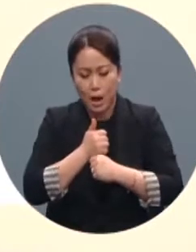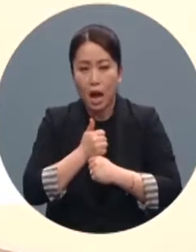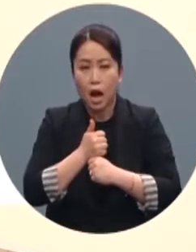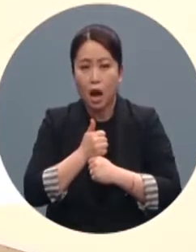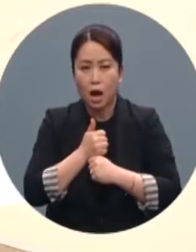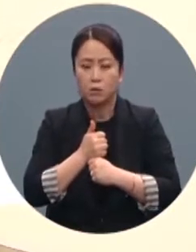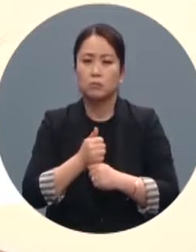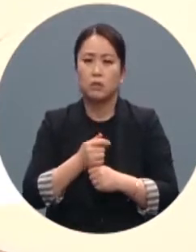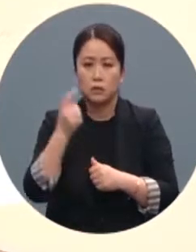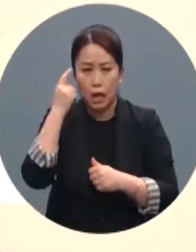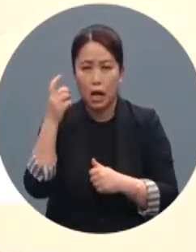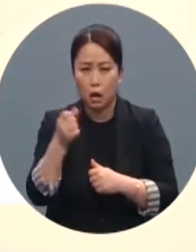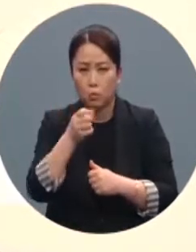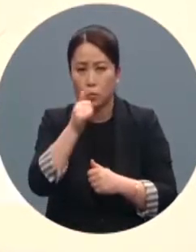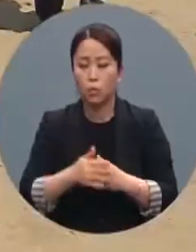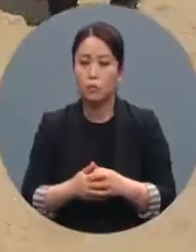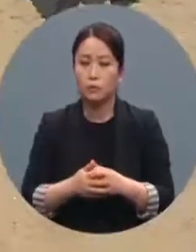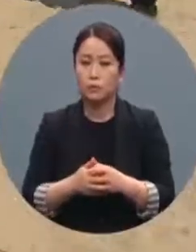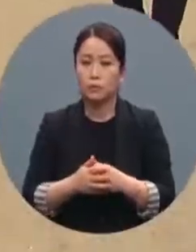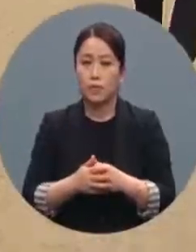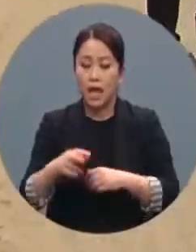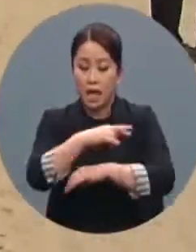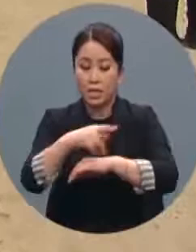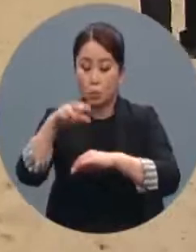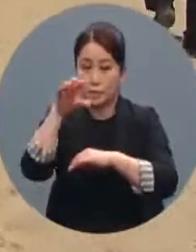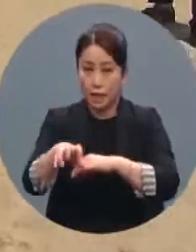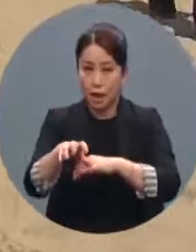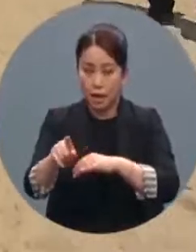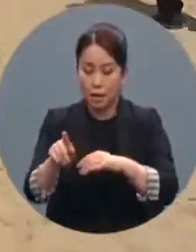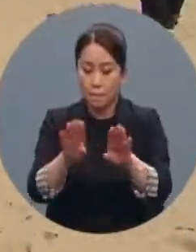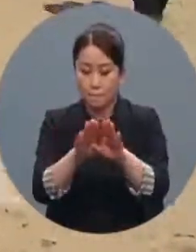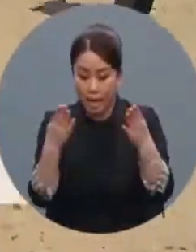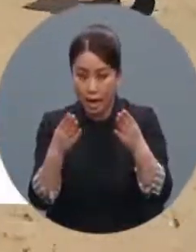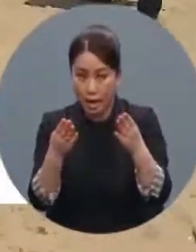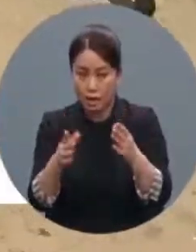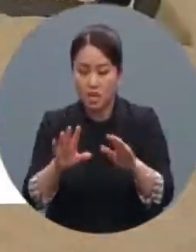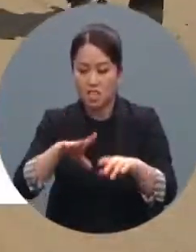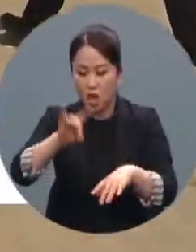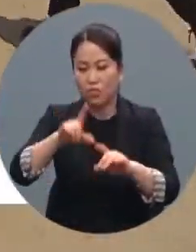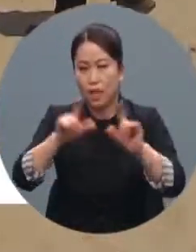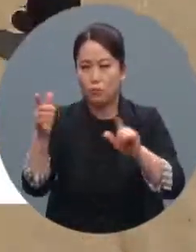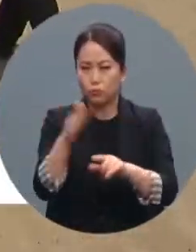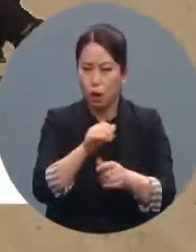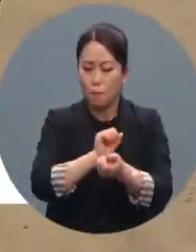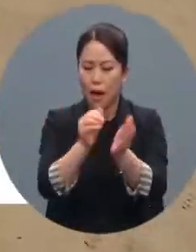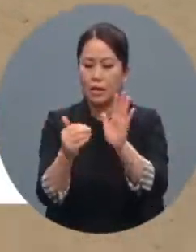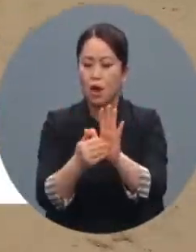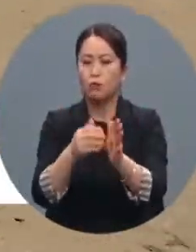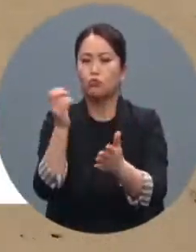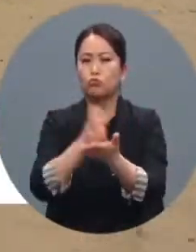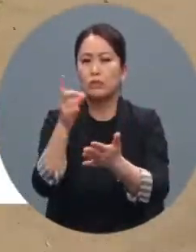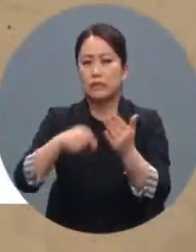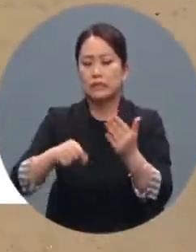조심해야 되겠다고 생각은 들고요. 해수욕장이 본격적으로 문을 연 첫날부터 여기저기서 방역수칙 위반이